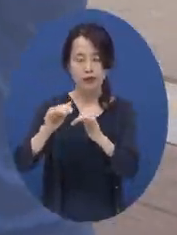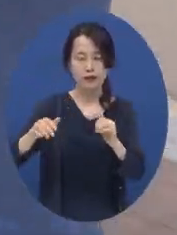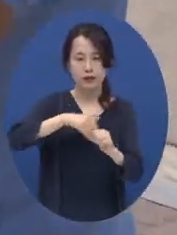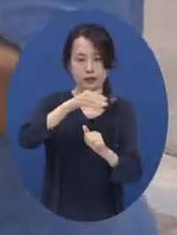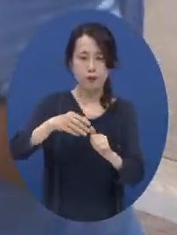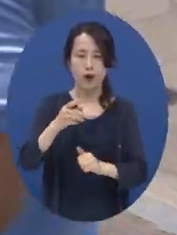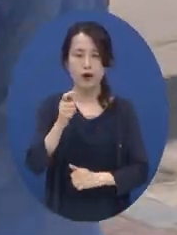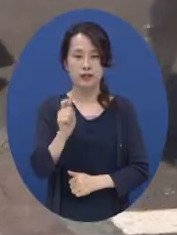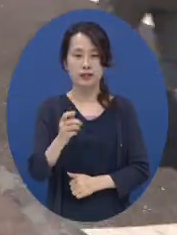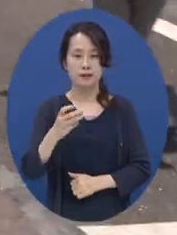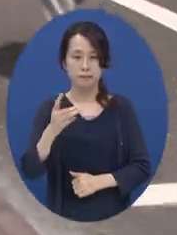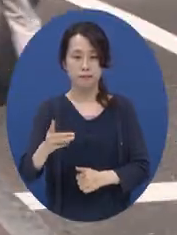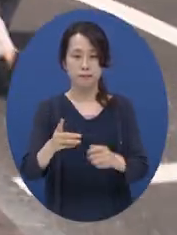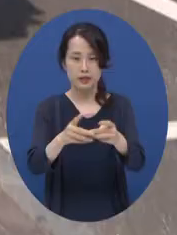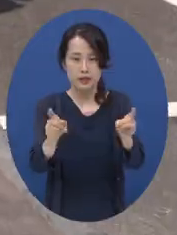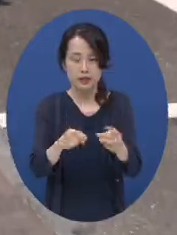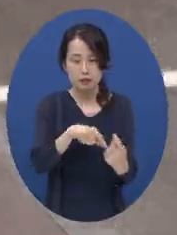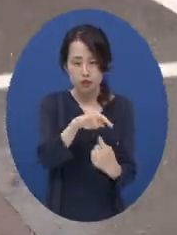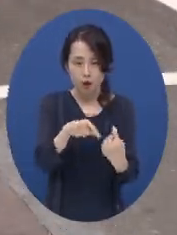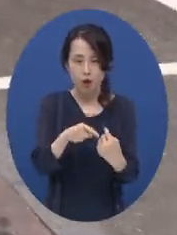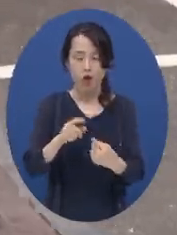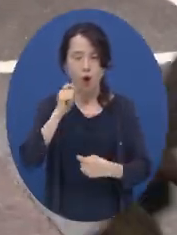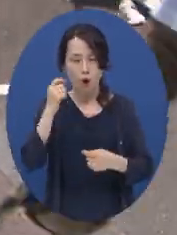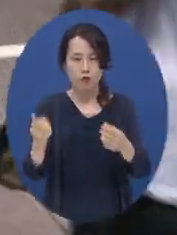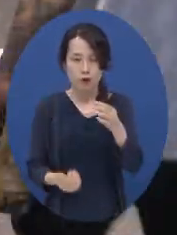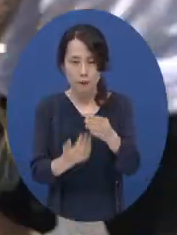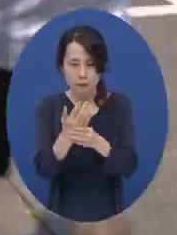따른 상황관리 태스크포스 팀 운영과